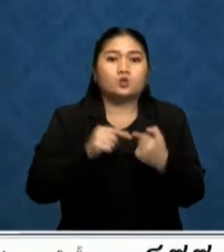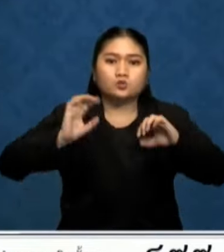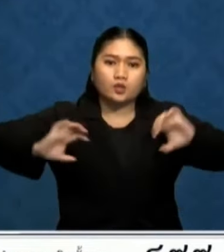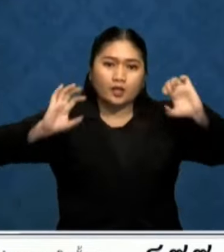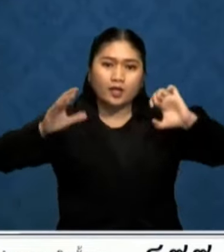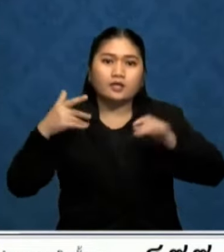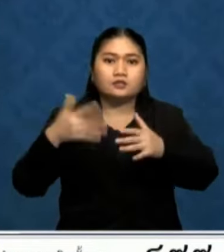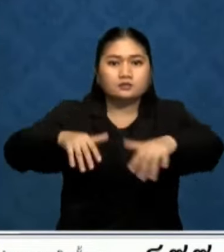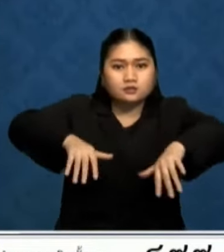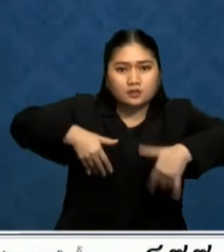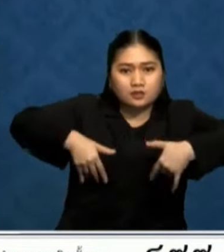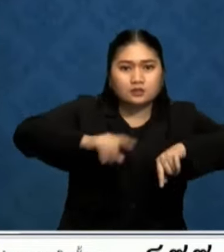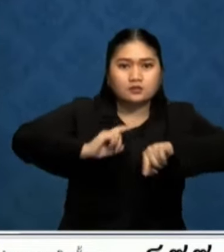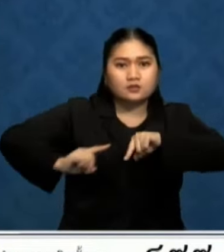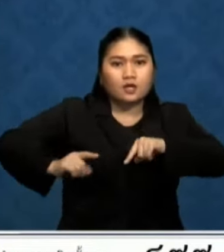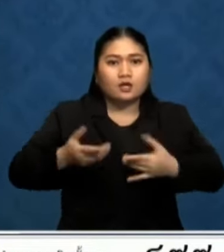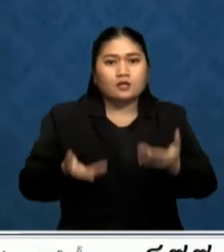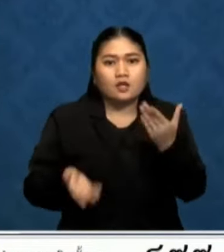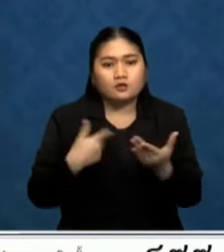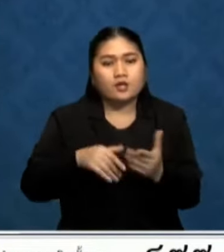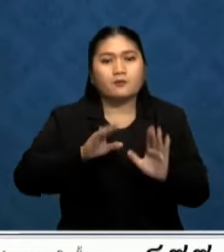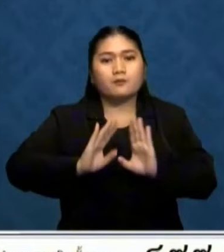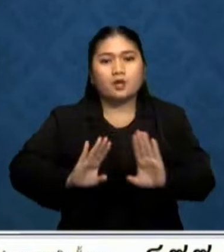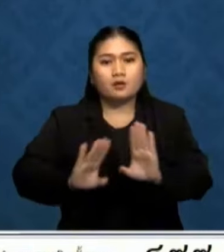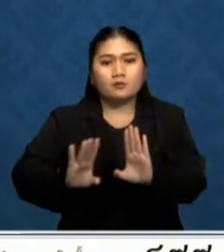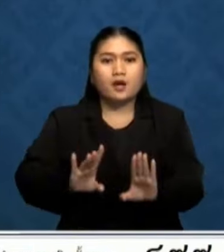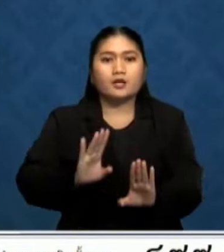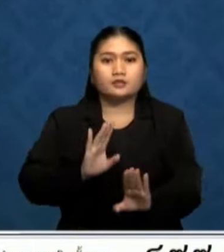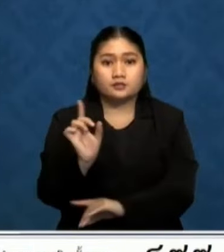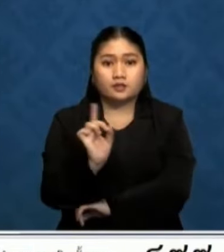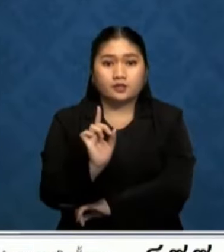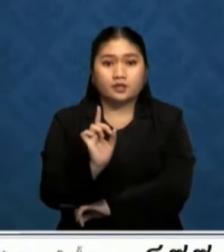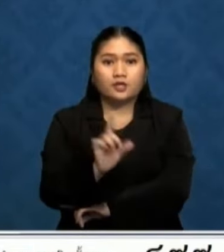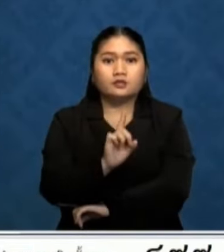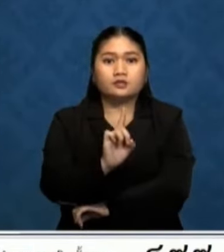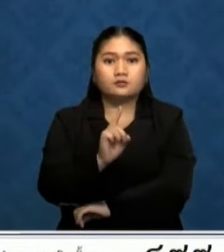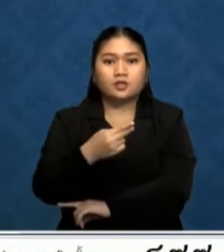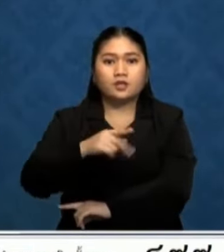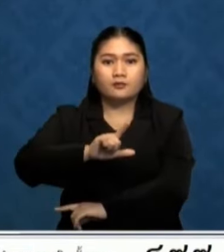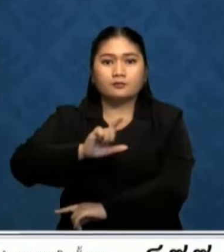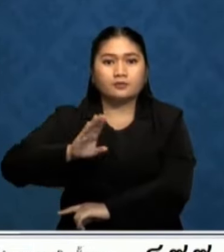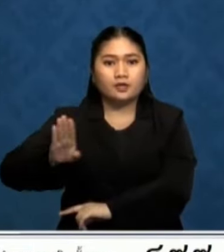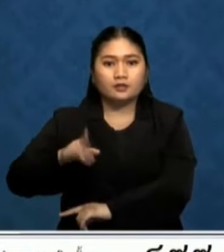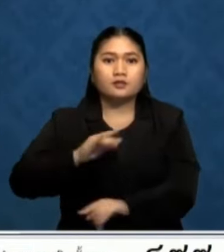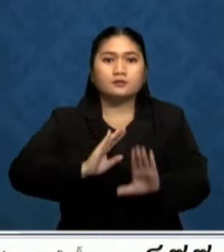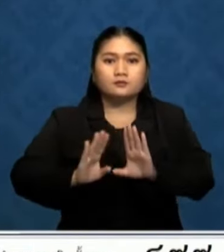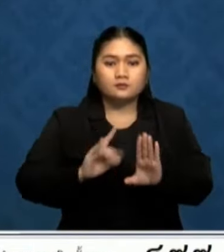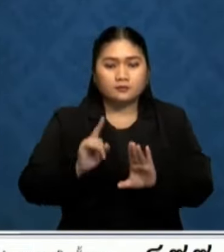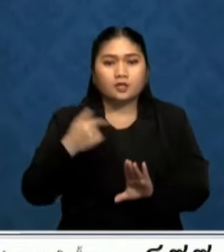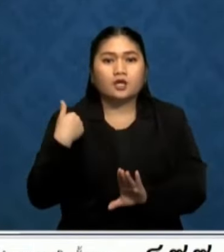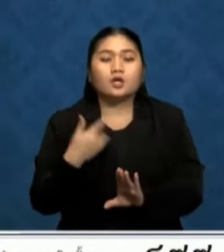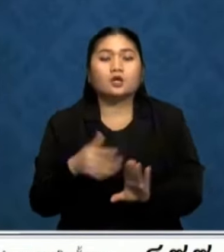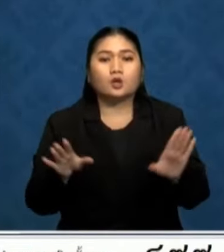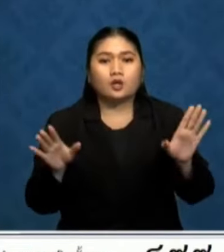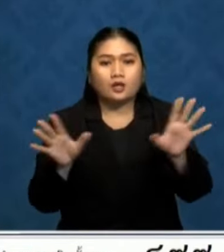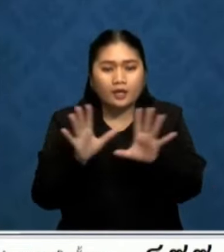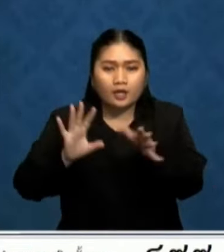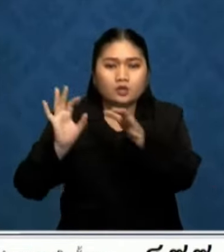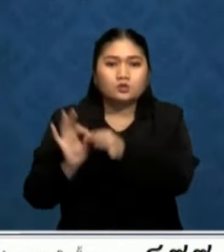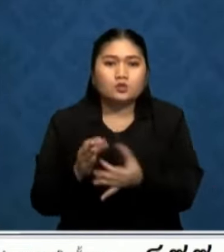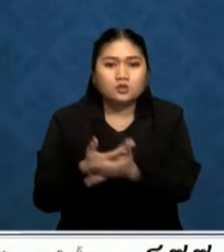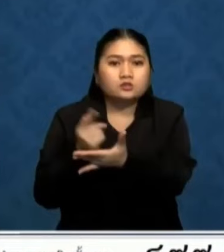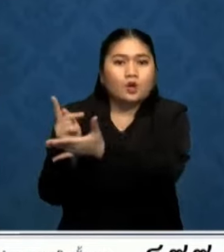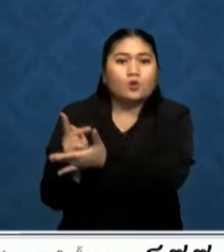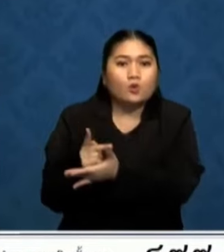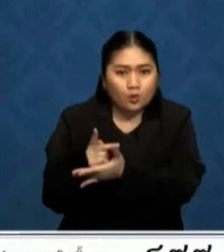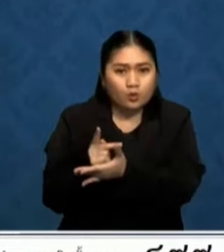ชการอื่นรวมสุดที่ทั้งสินจำนวน 1,000 ลานบาทประกอบกับเงินกู้เพื่อชดเชยการขาดรงบประ